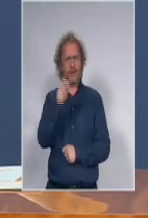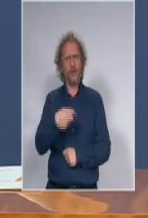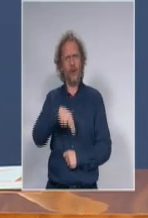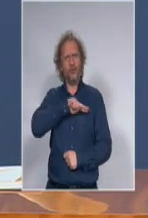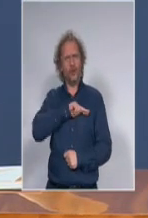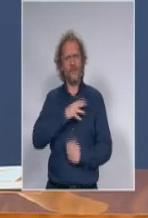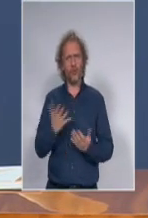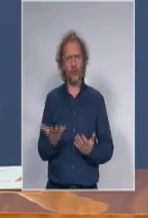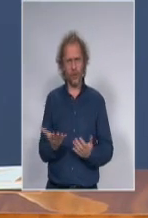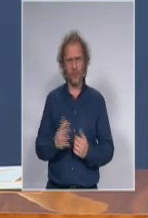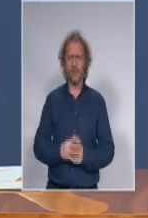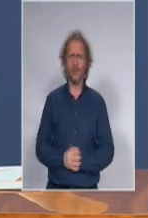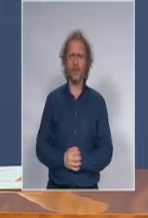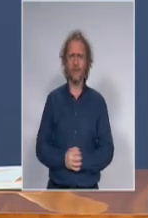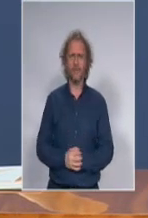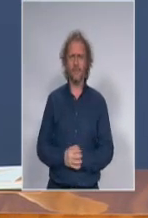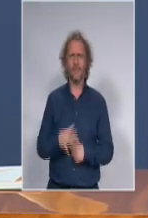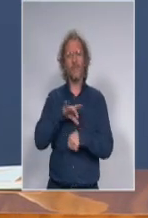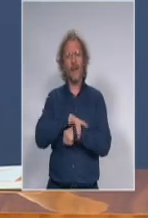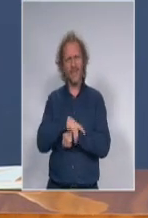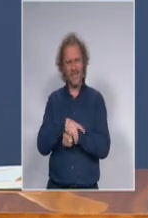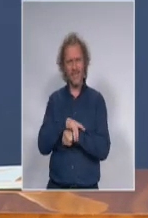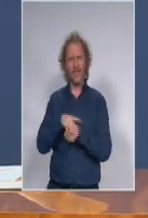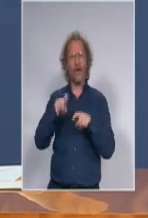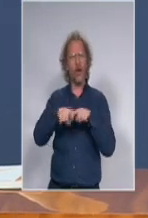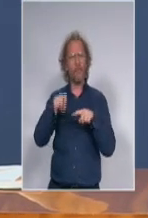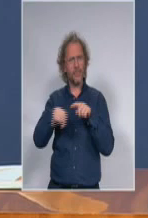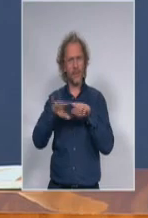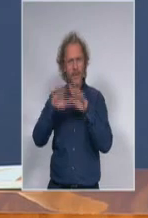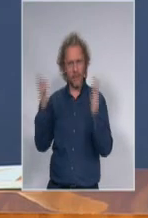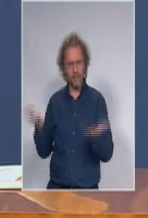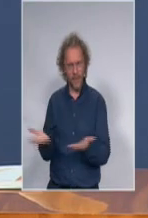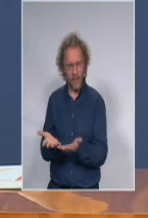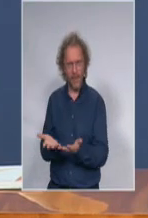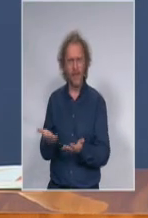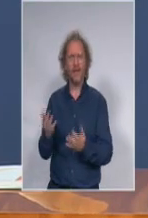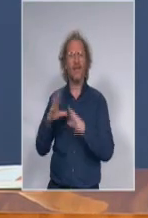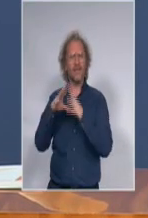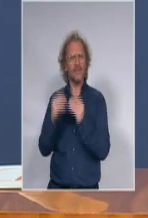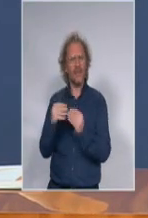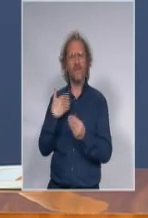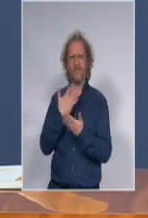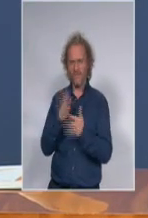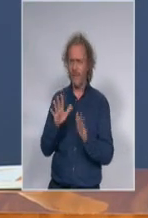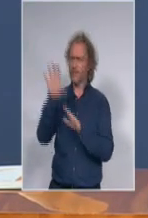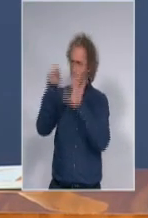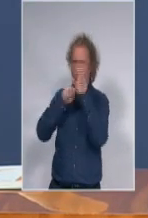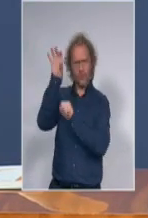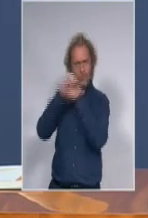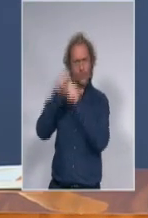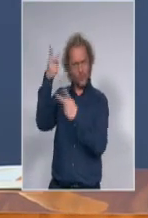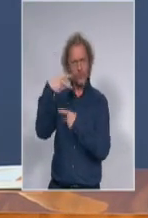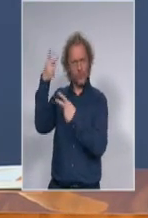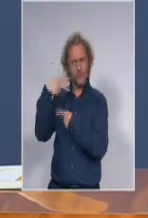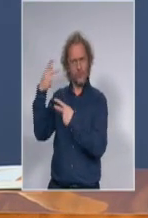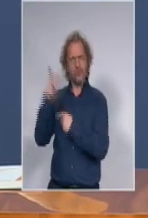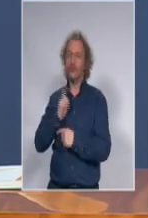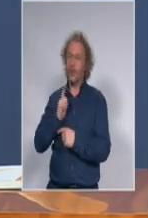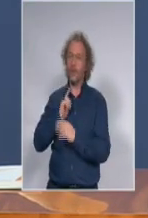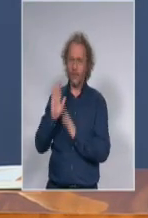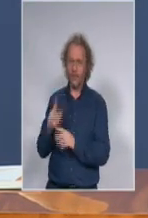medicinsku opremu, da ih imamo i da uradimo mnogo više nego što je bilo ko mogao da